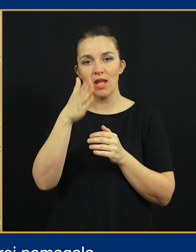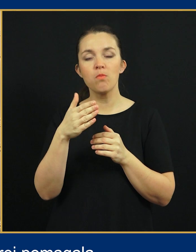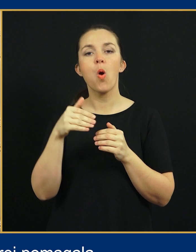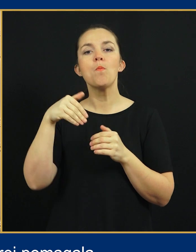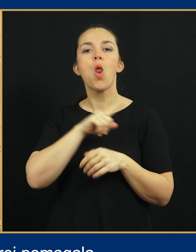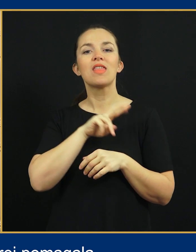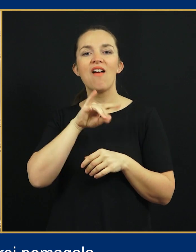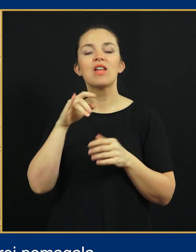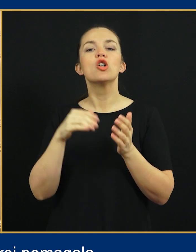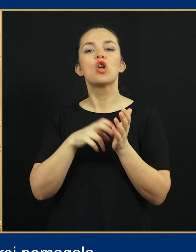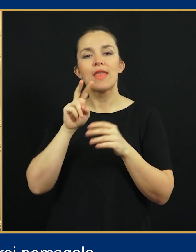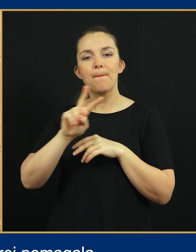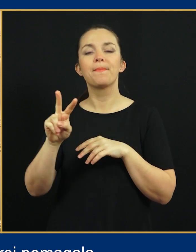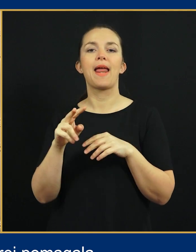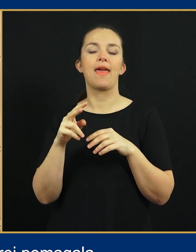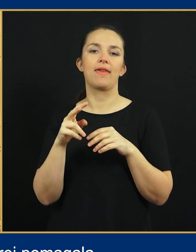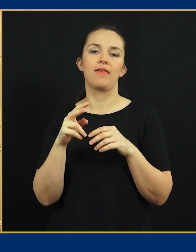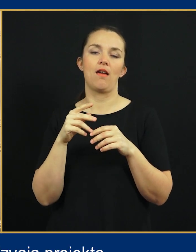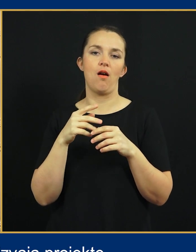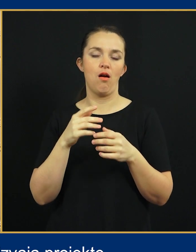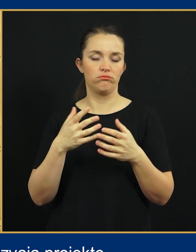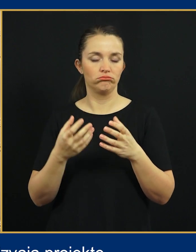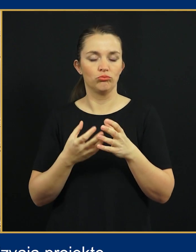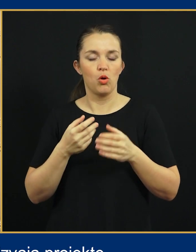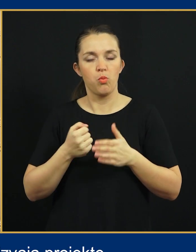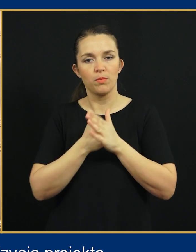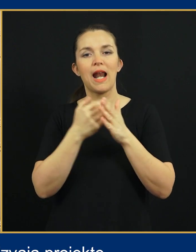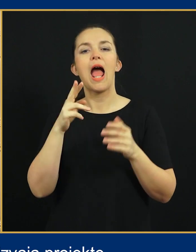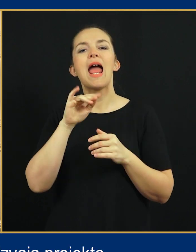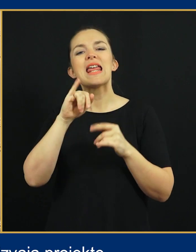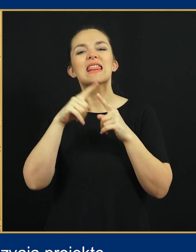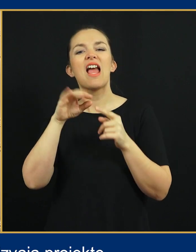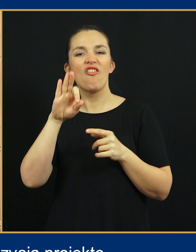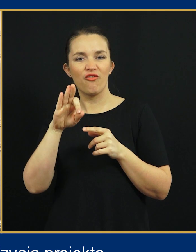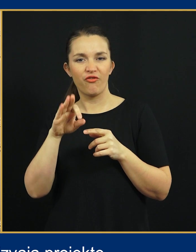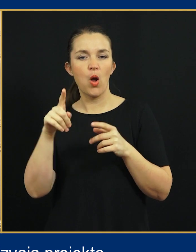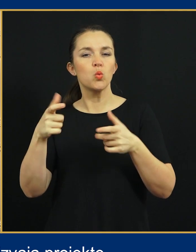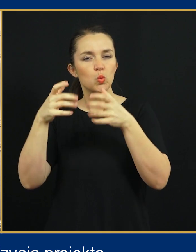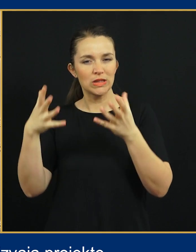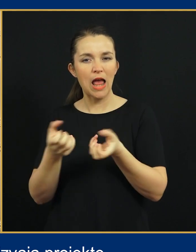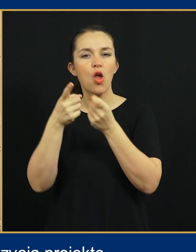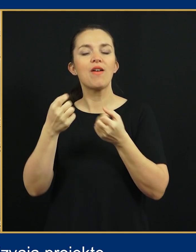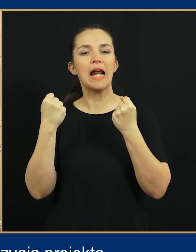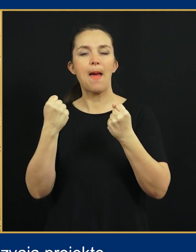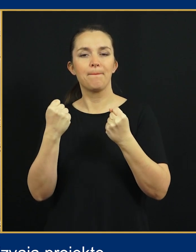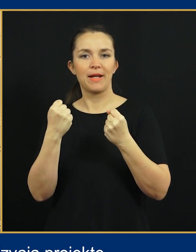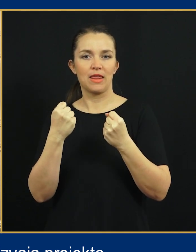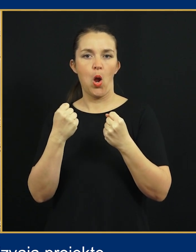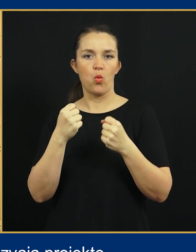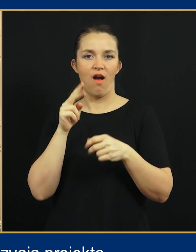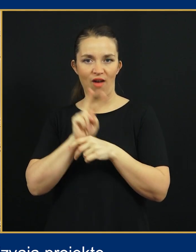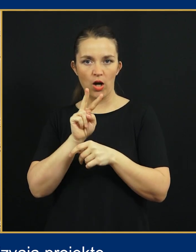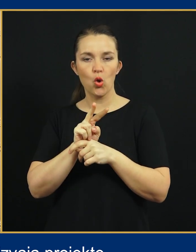preko ITF, ustanove za krepitev človekove varnosti, ki v Moldaviji izvaja projekte